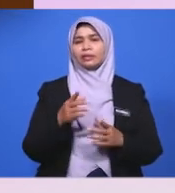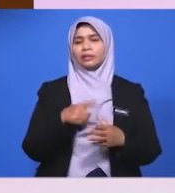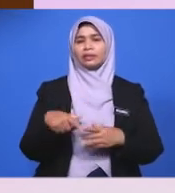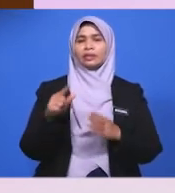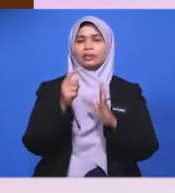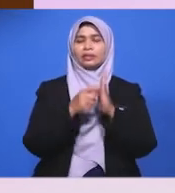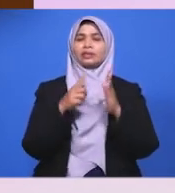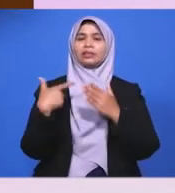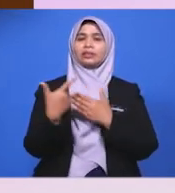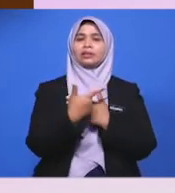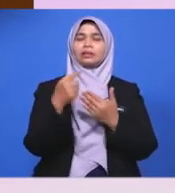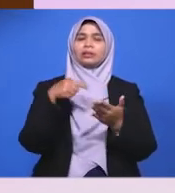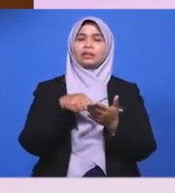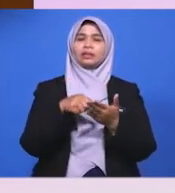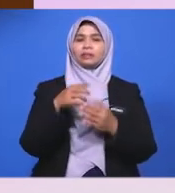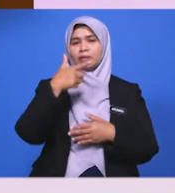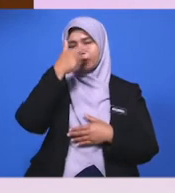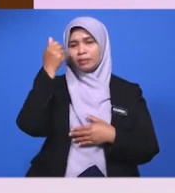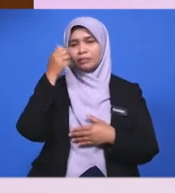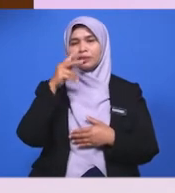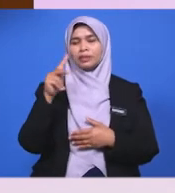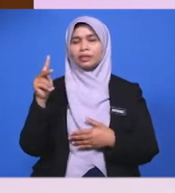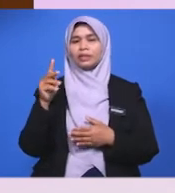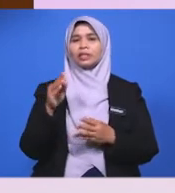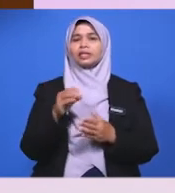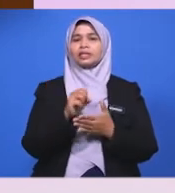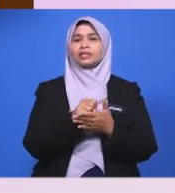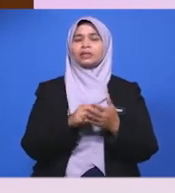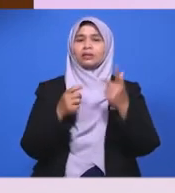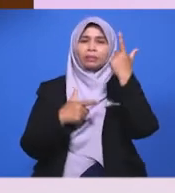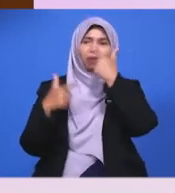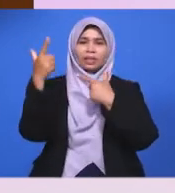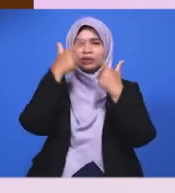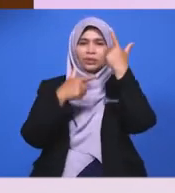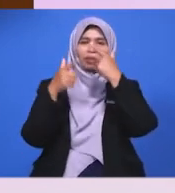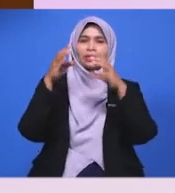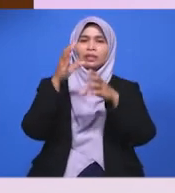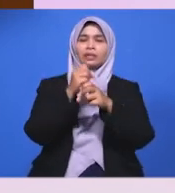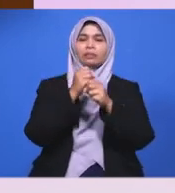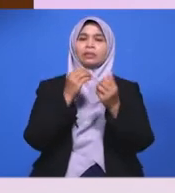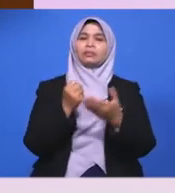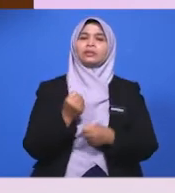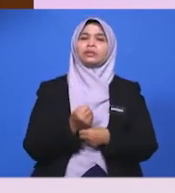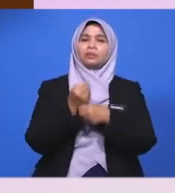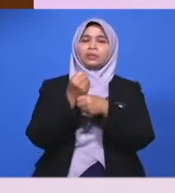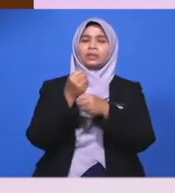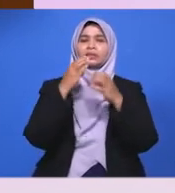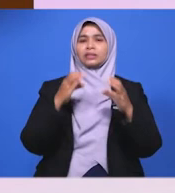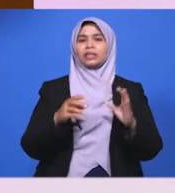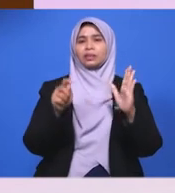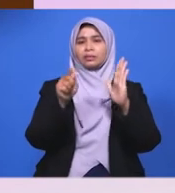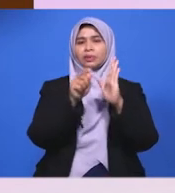inilah yang menyebabkan sektor pelancongan dapat menyumbang secara